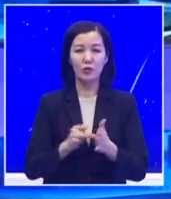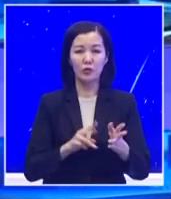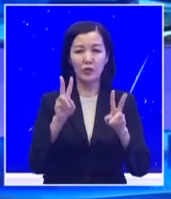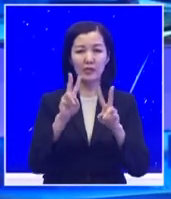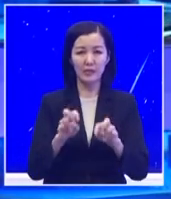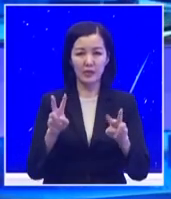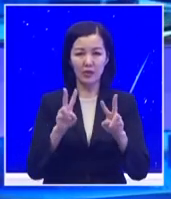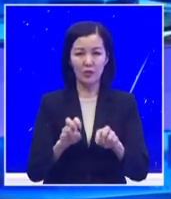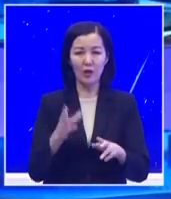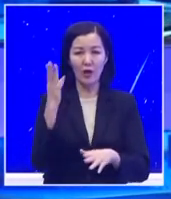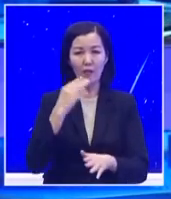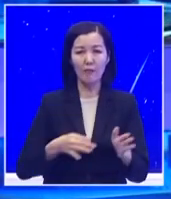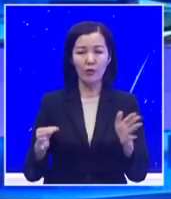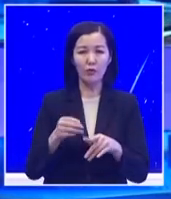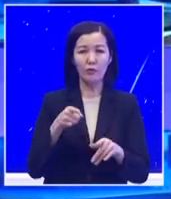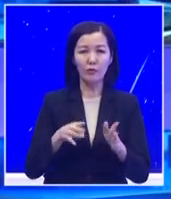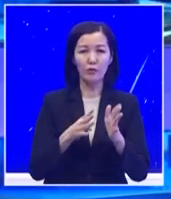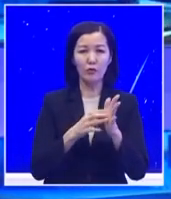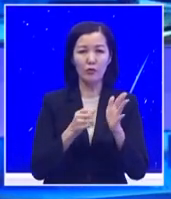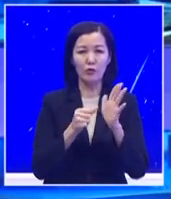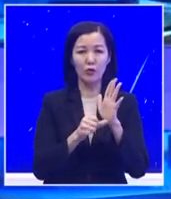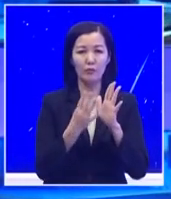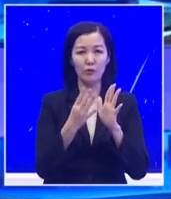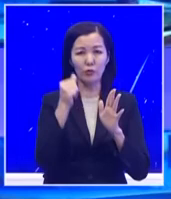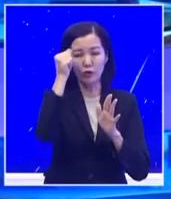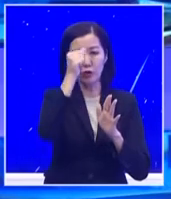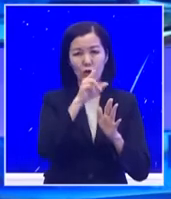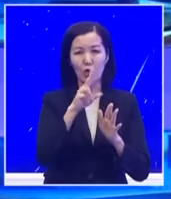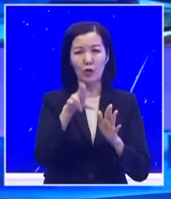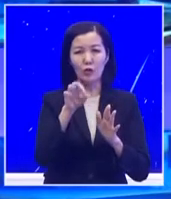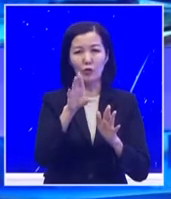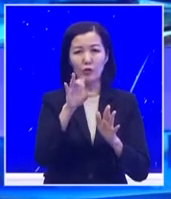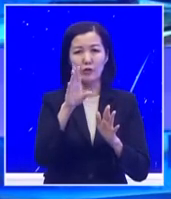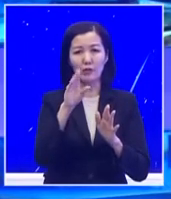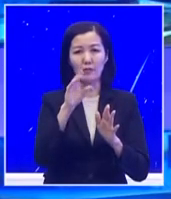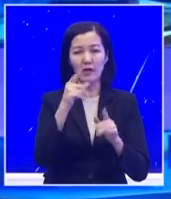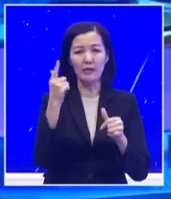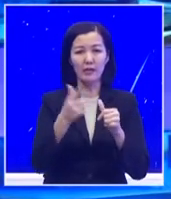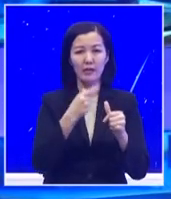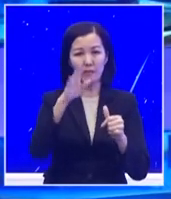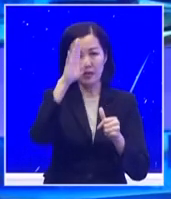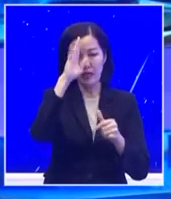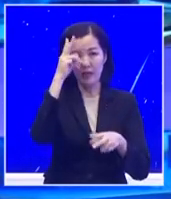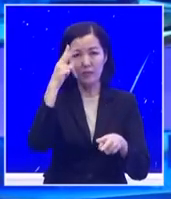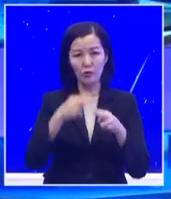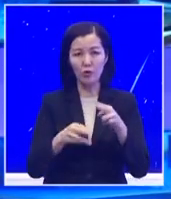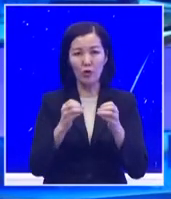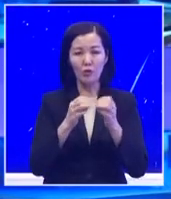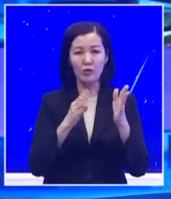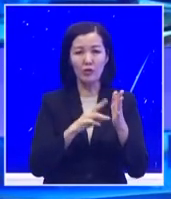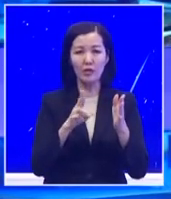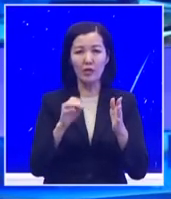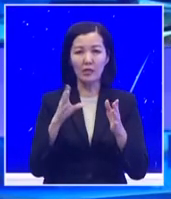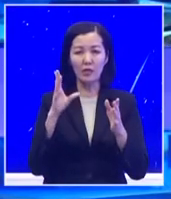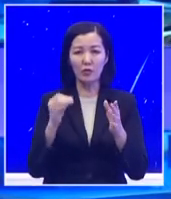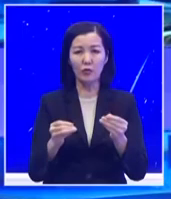Шұғыл іздеу саламыз. Алматы облысында 1964 жылға Досымхан Борантаев есімді ер адам жоғалды. Ол 18 қаңтар